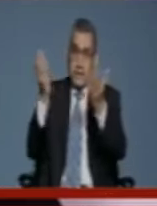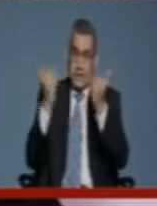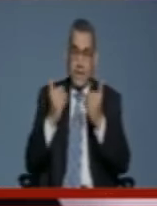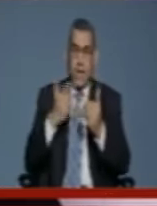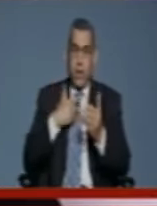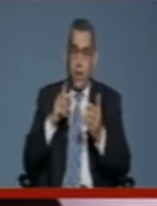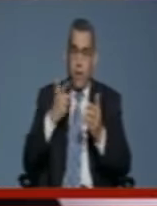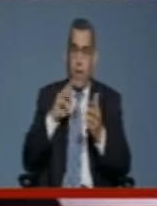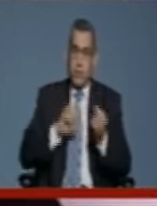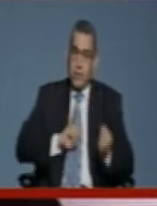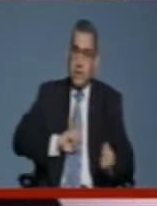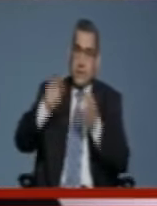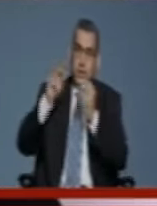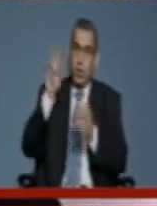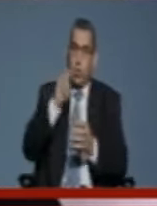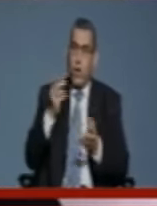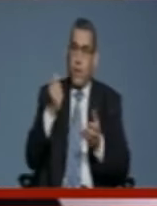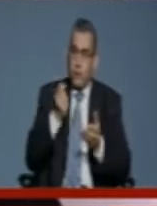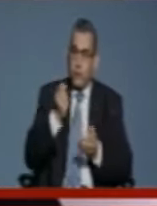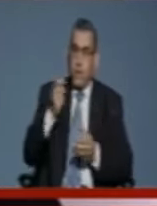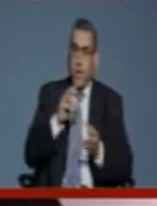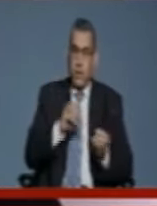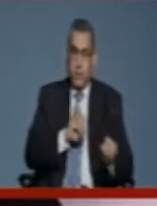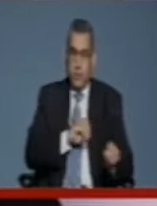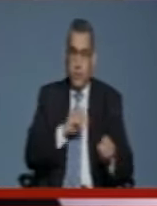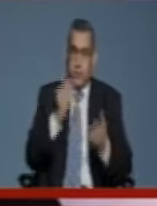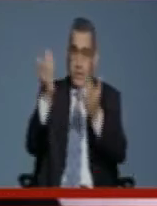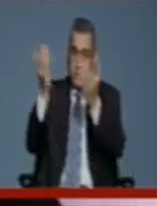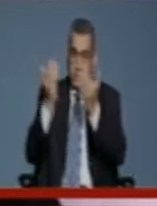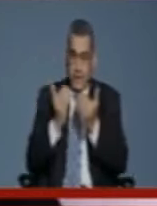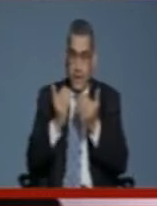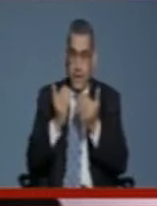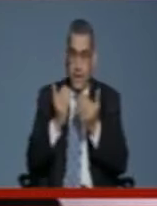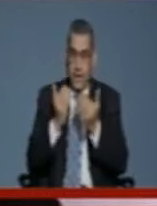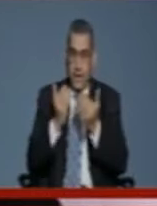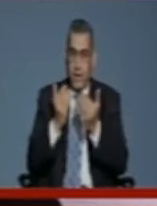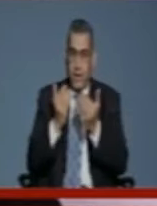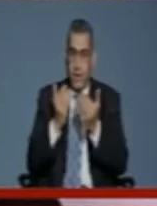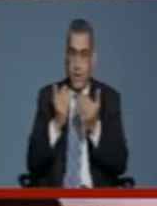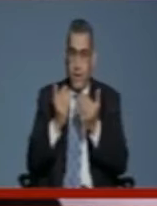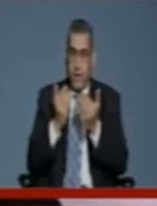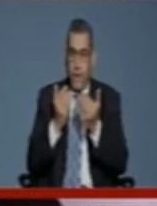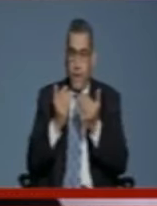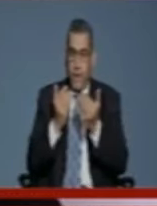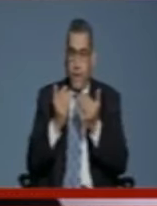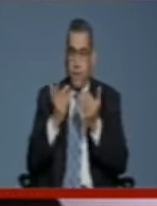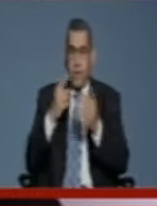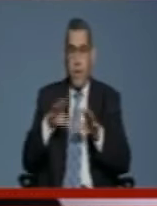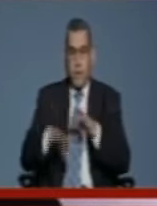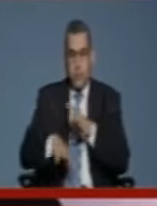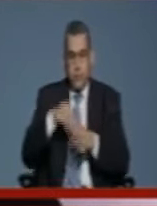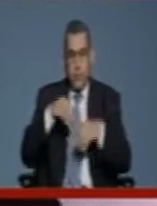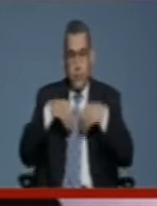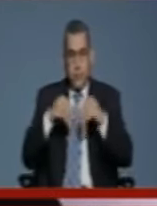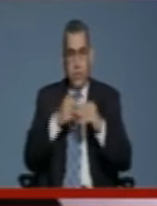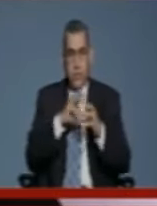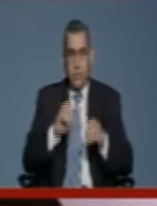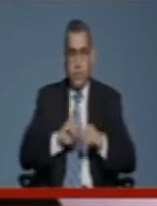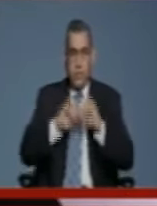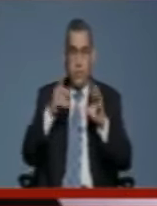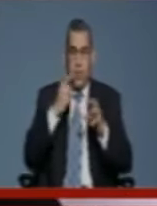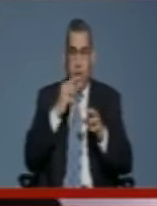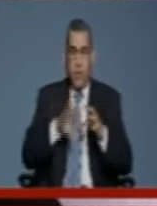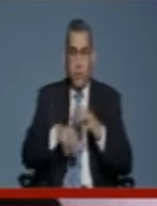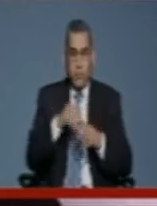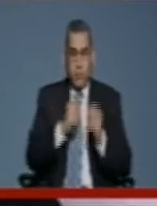من الدولار، يعني اللي بيجي لنا سواء بقى بنبيع منتجات، بنصدر، قناة